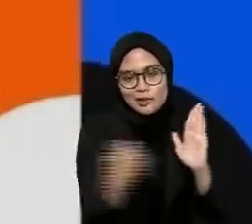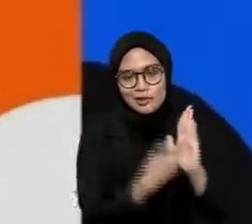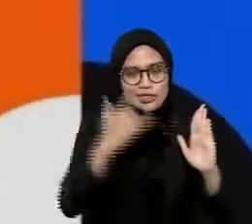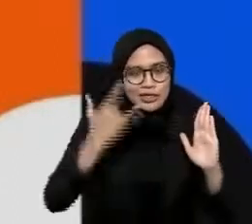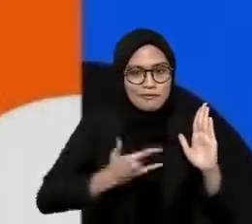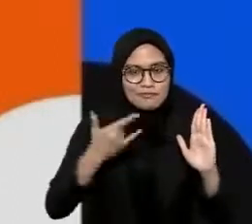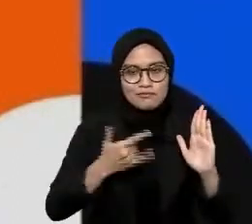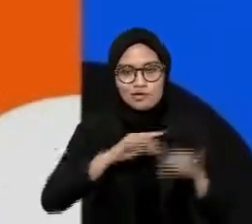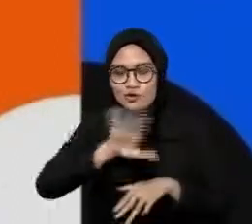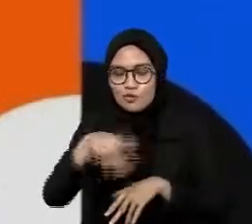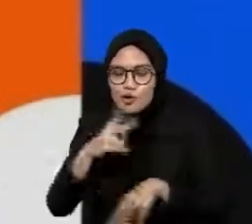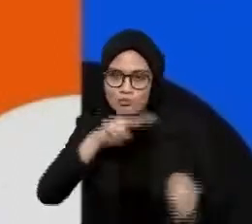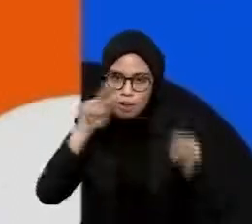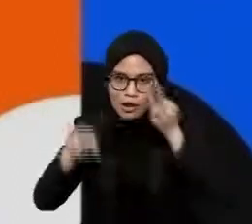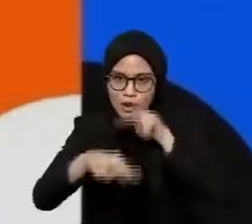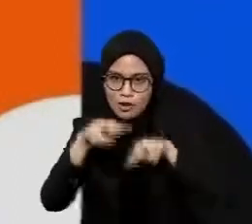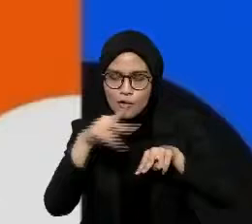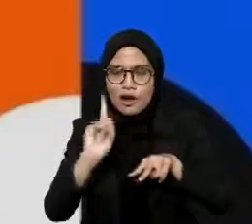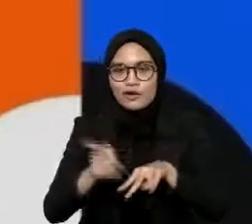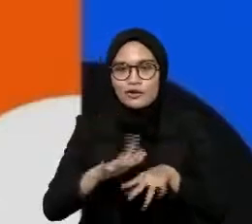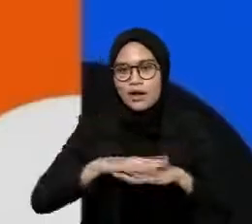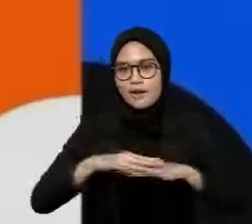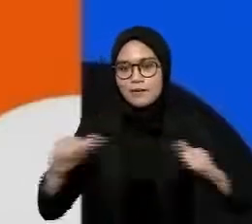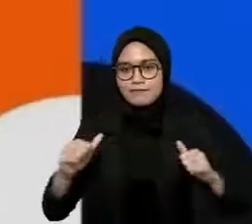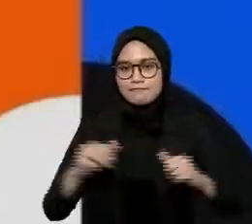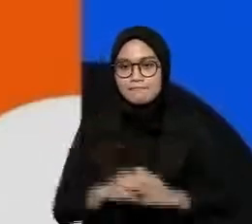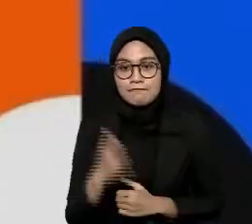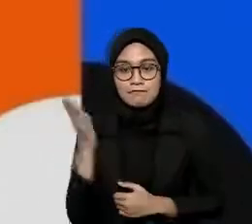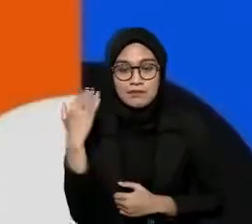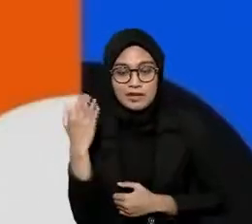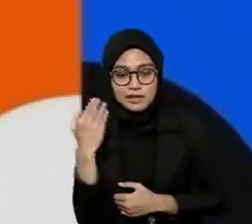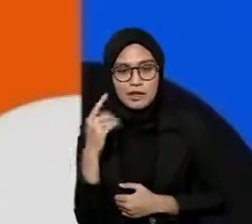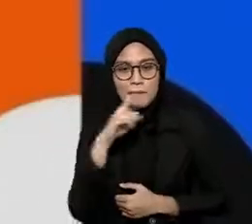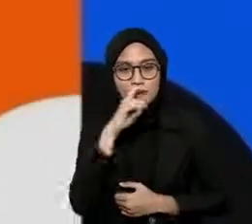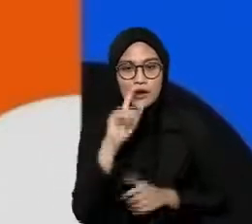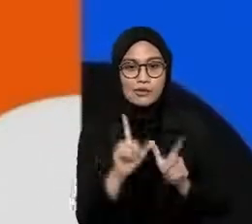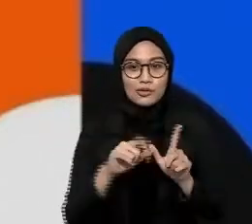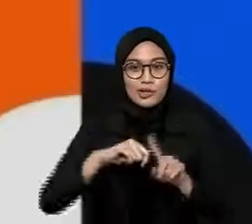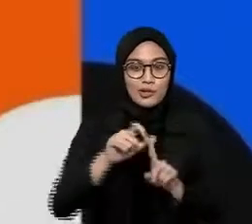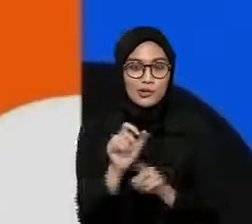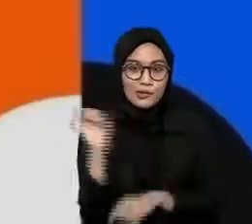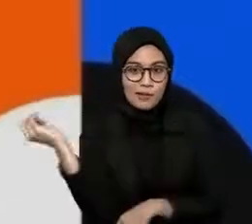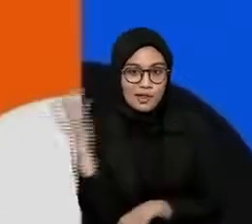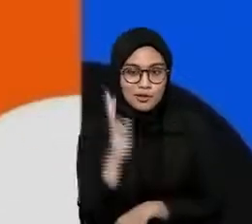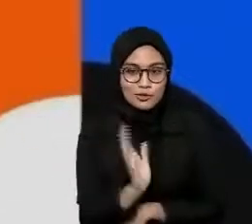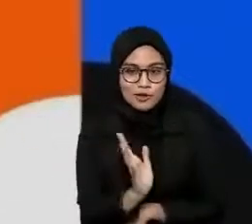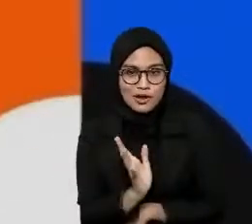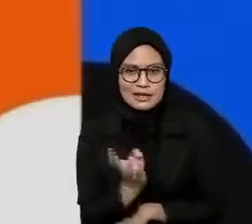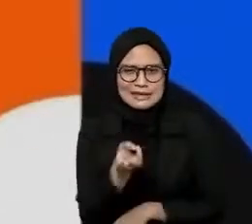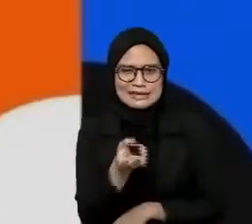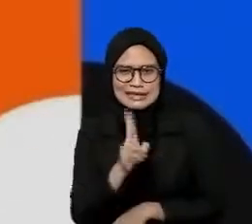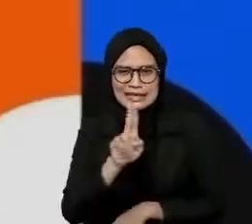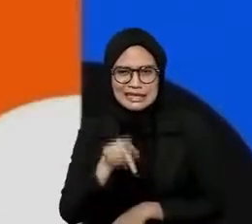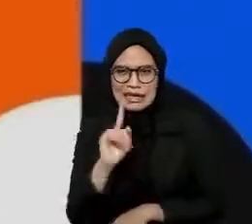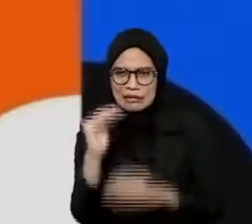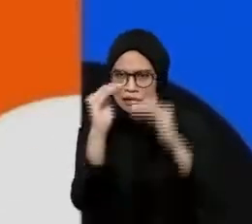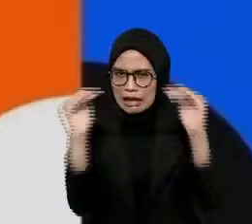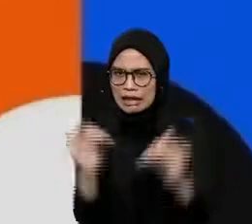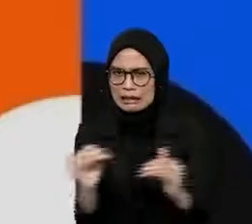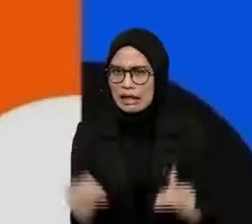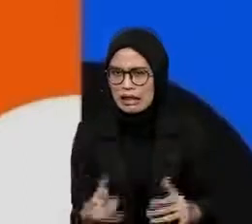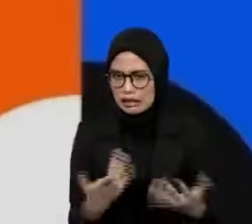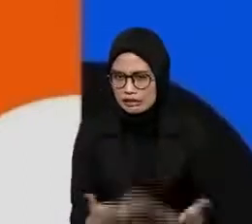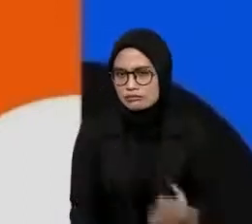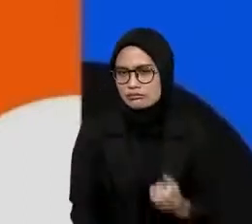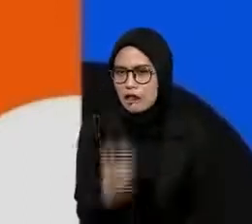pengawasan oleh seluruh unsur yang terkait. Seperti yang telah disampaikan oleh Profesor Wiku tadi, menjelang Natal dan Tahun Baru selalu ada